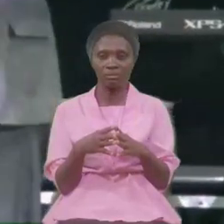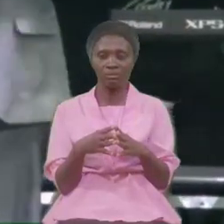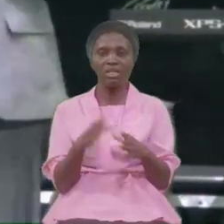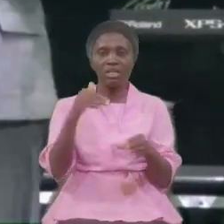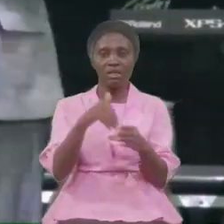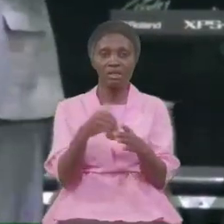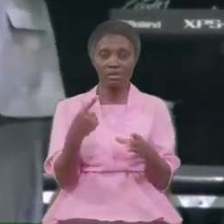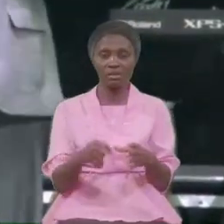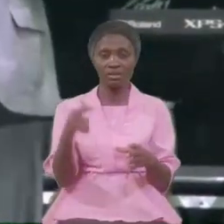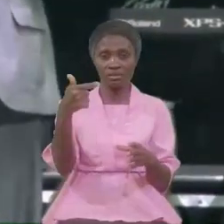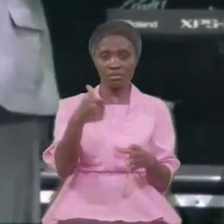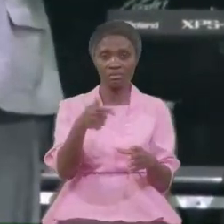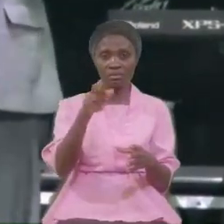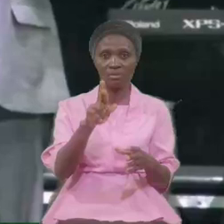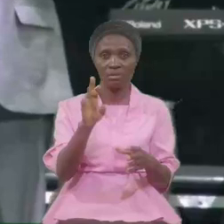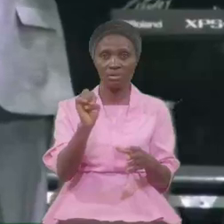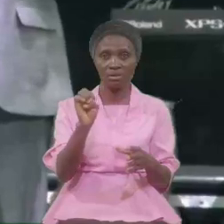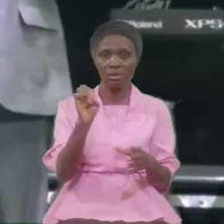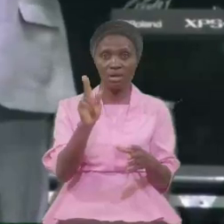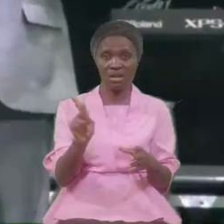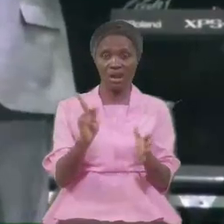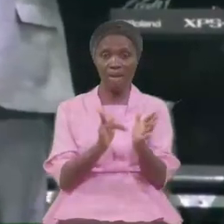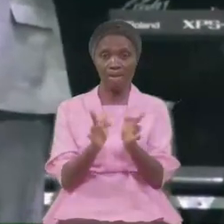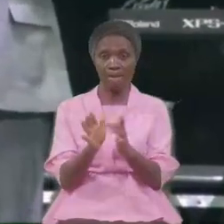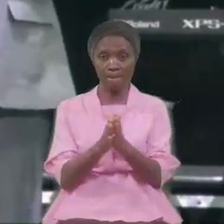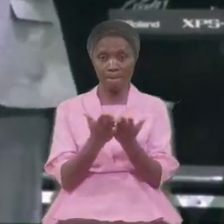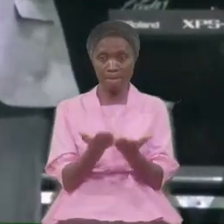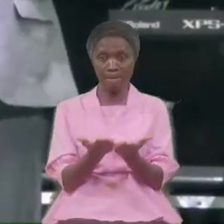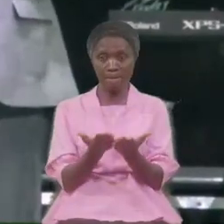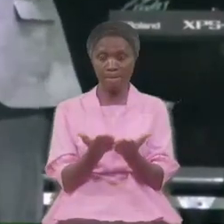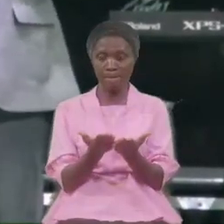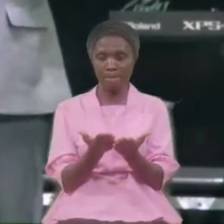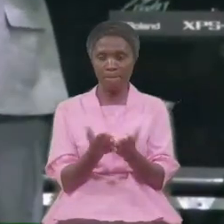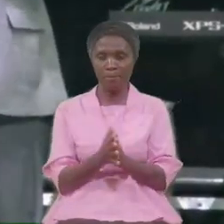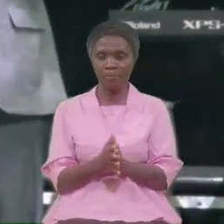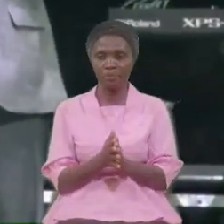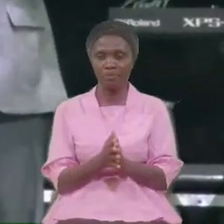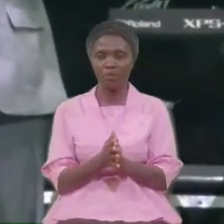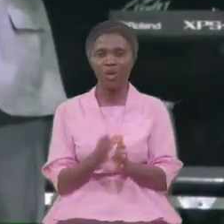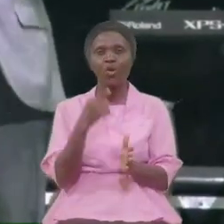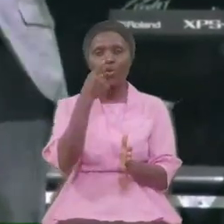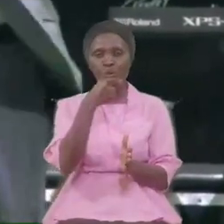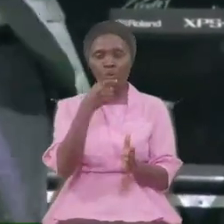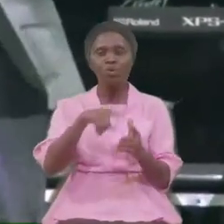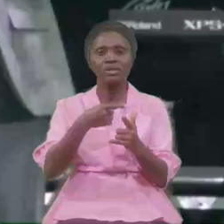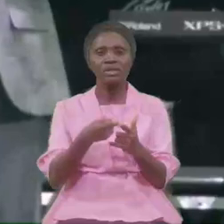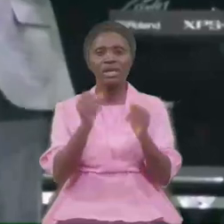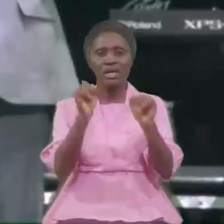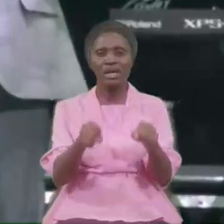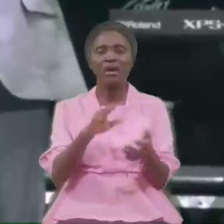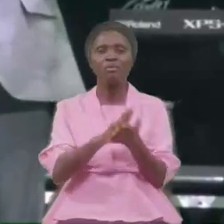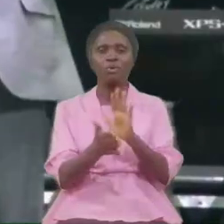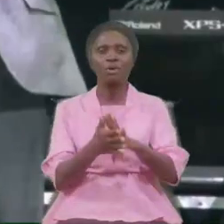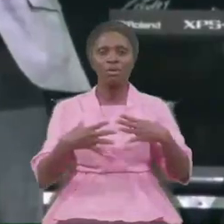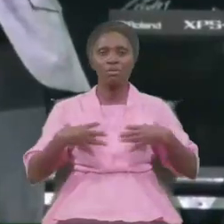Sauver, là, le mot sauver dans la Bible grecque veut dire qui donc peut